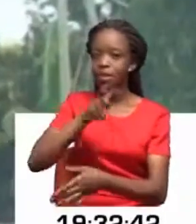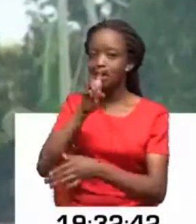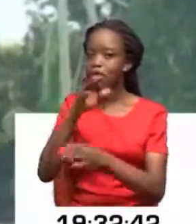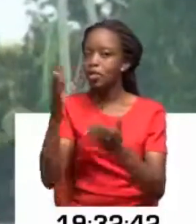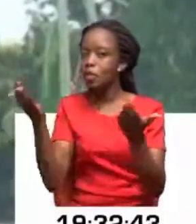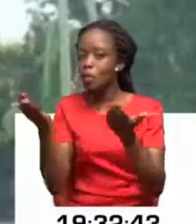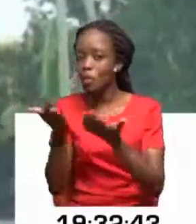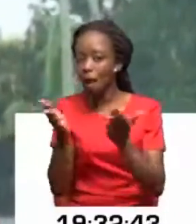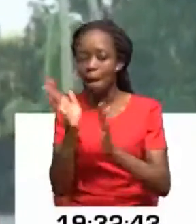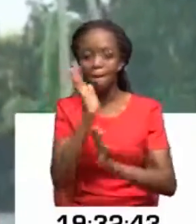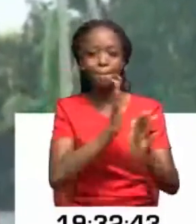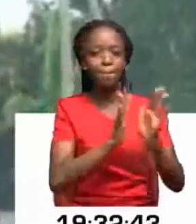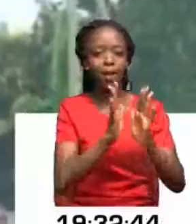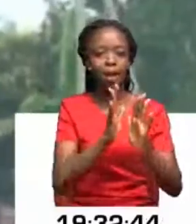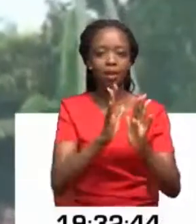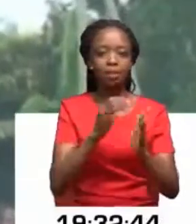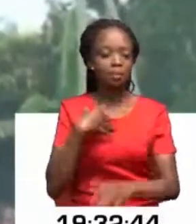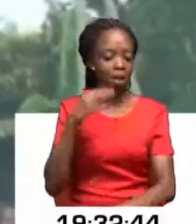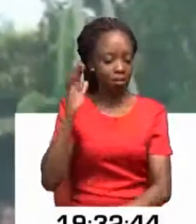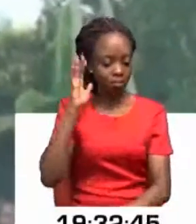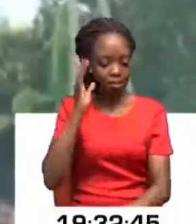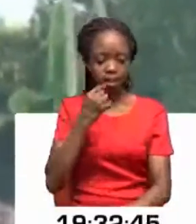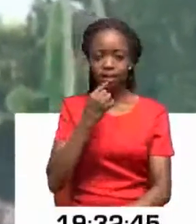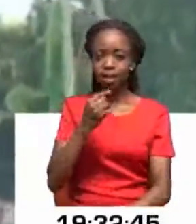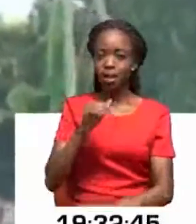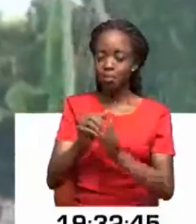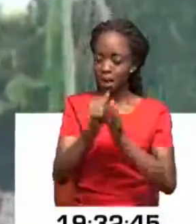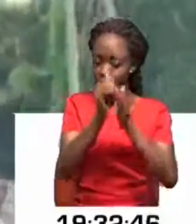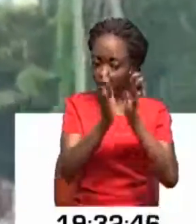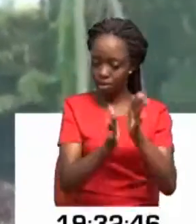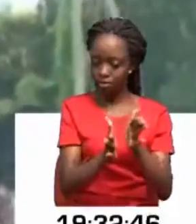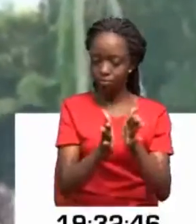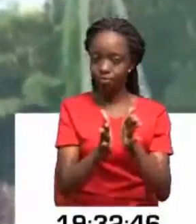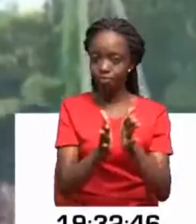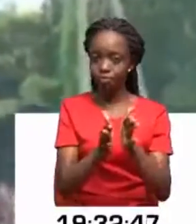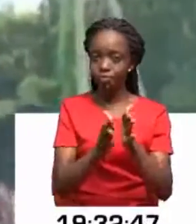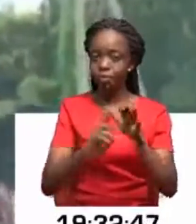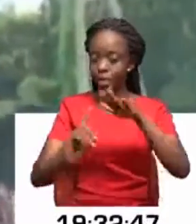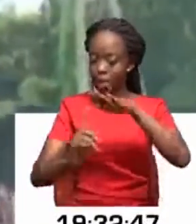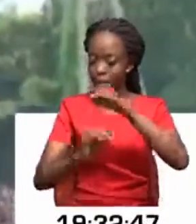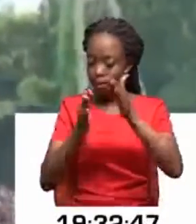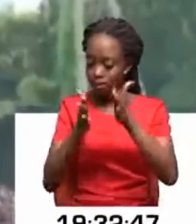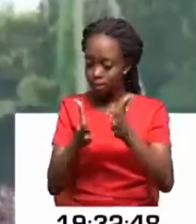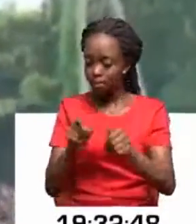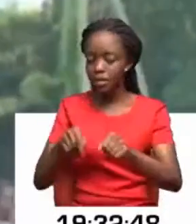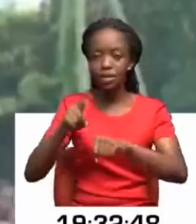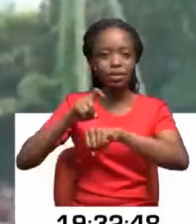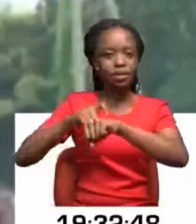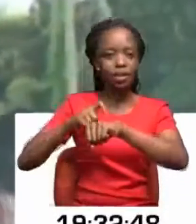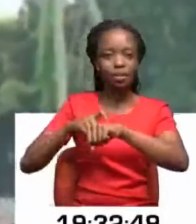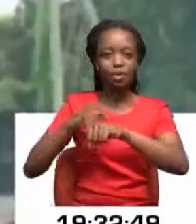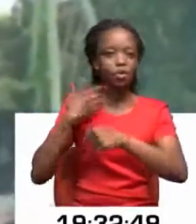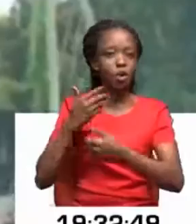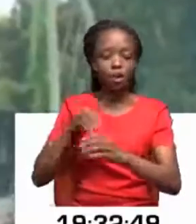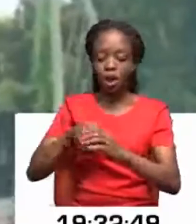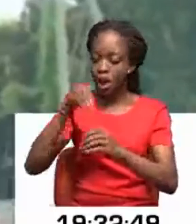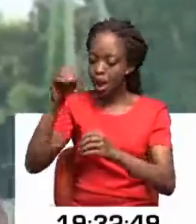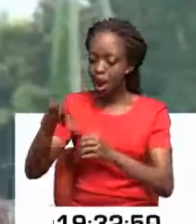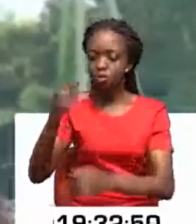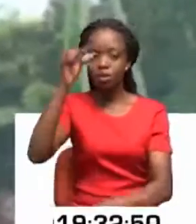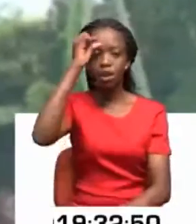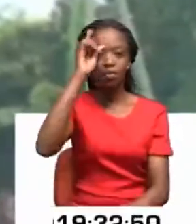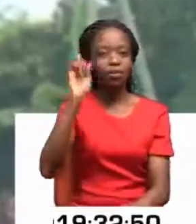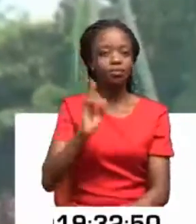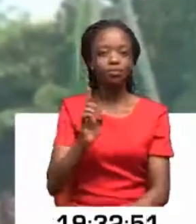inaenda. Tukaambiwa, mimi nikaambiwa kama kiongozi wao kwamba mheshimiwa, raundi hii hatutaki kukaa nje ya serikali.